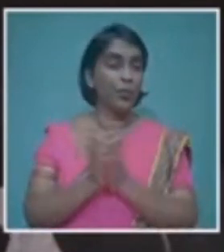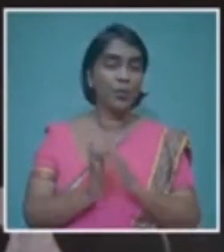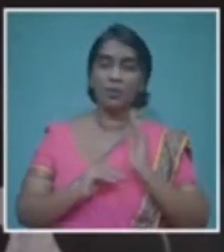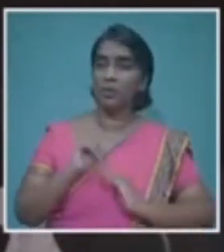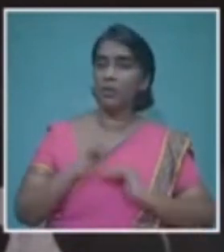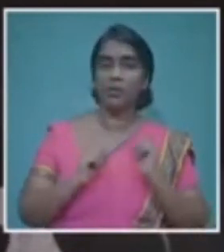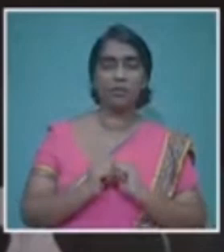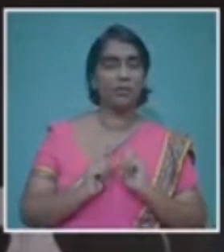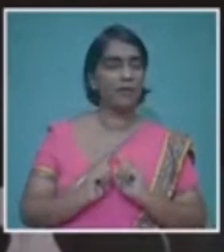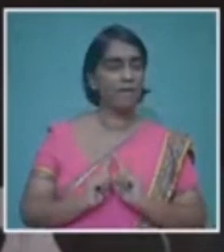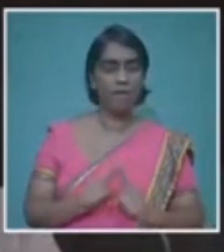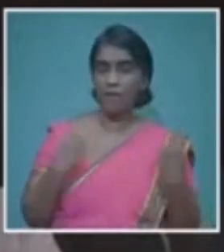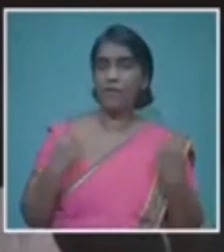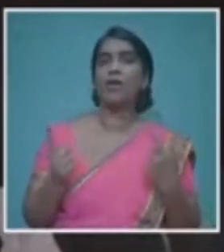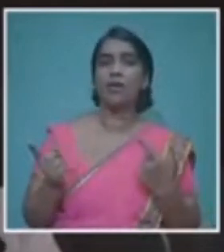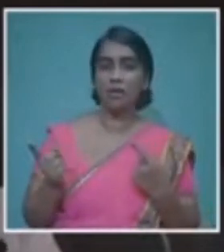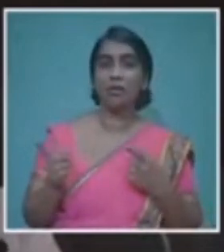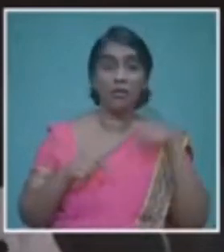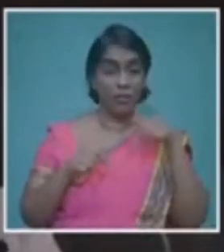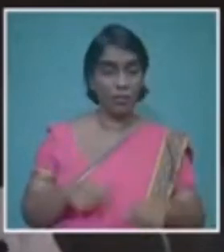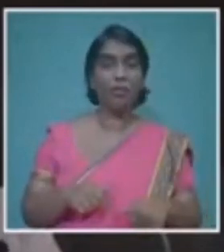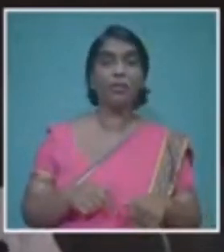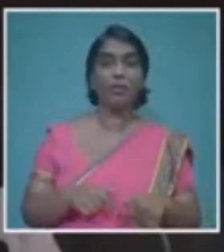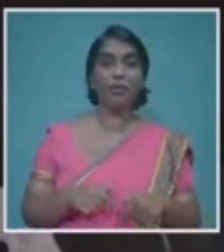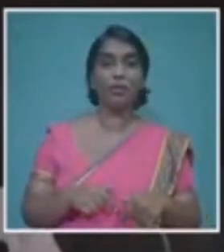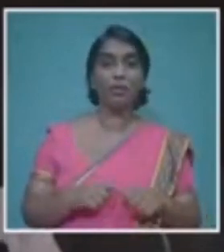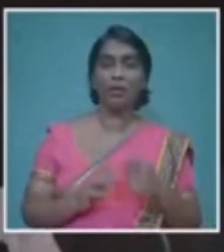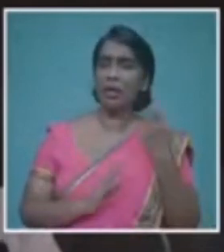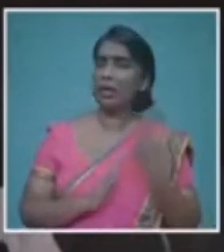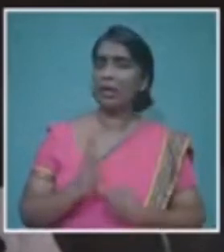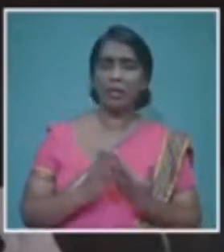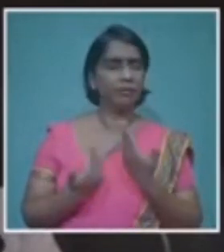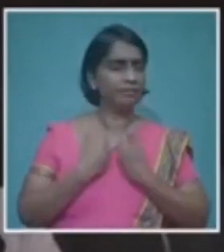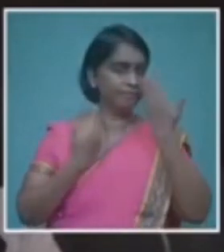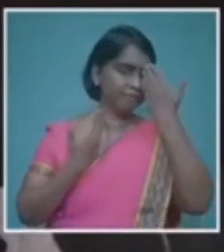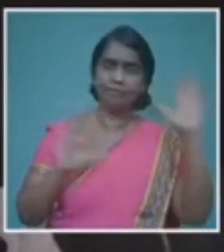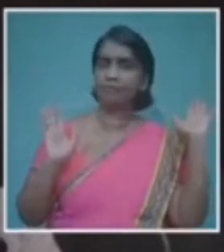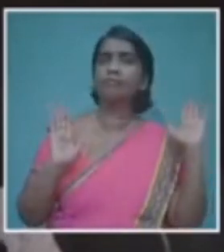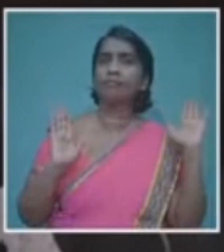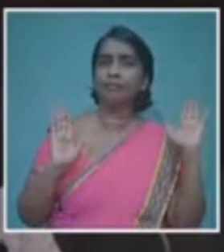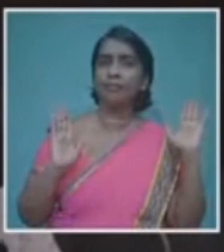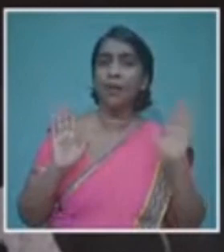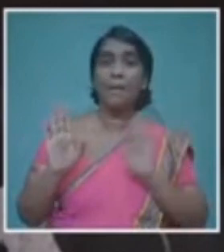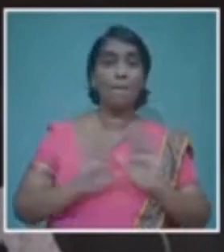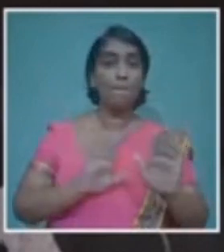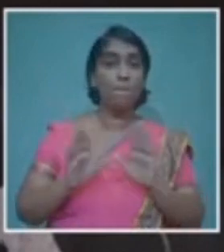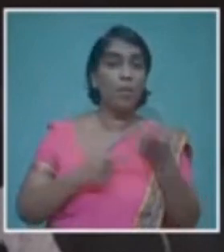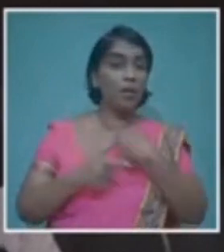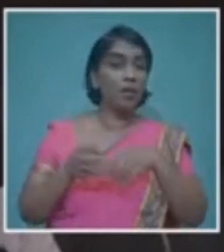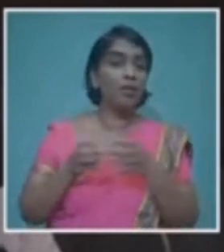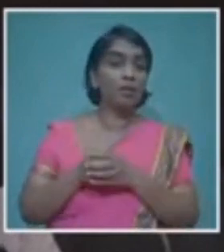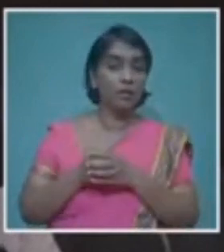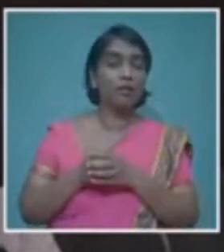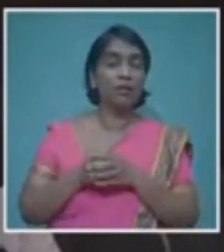क्रियाकलापय वेनस वेला तियेन्ने ओहु अद कोंदेसि विरहितव पेनी इन्ने पालक तंत्रय